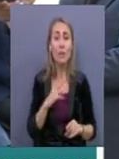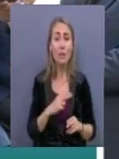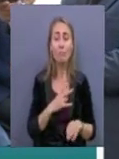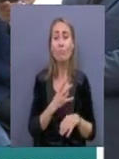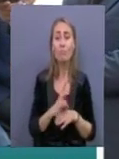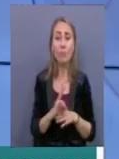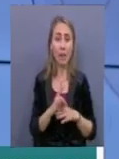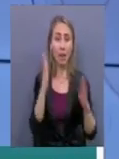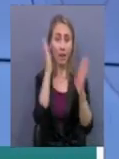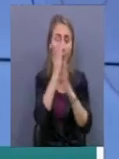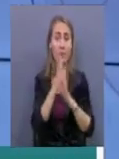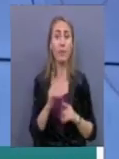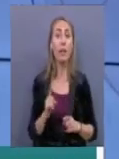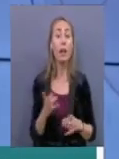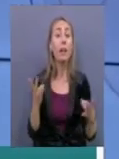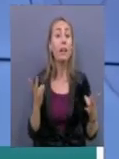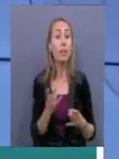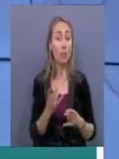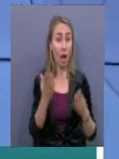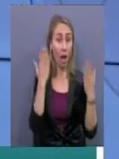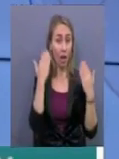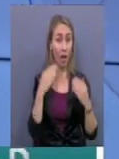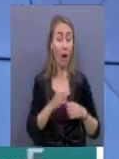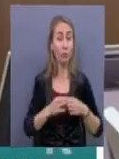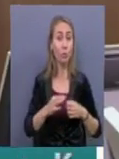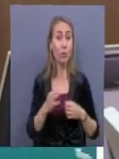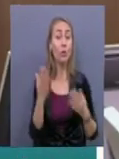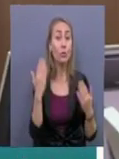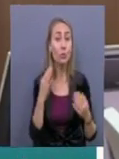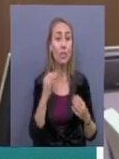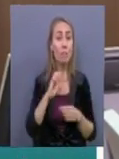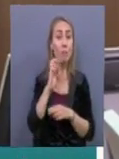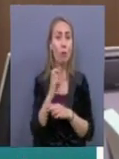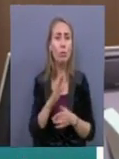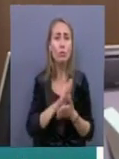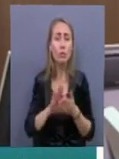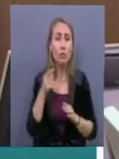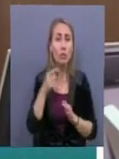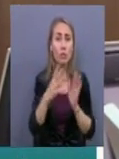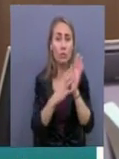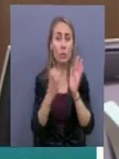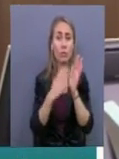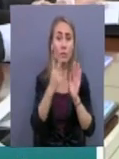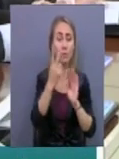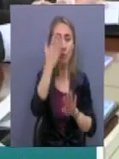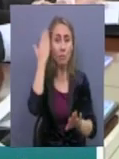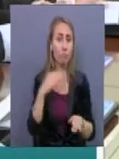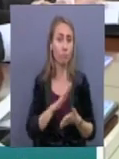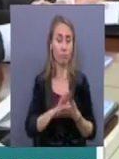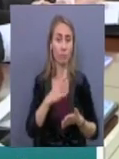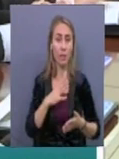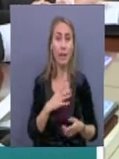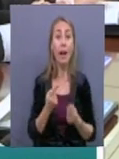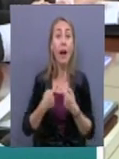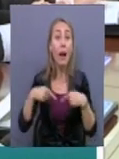кетейік, курорты Бурабай аумағындағы аталмыш көлдер 1922 жылдан бері бірде-бір рет тазартылмаған. Аталған жобаны